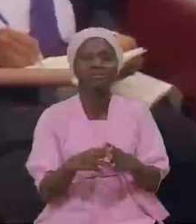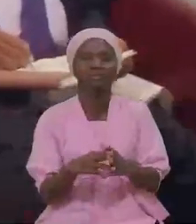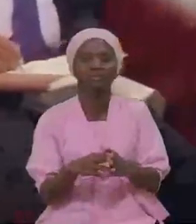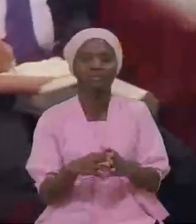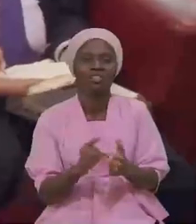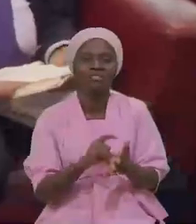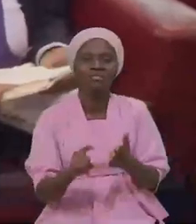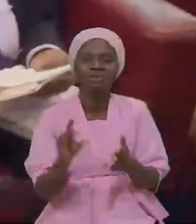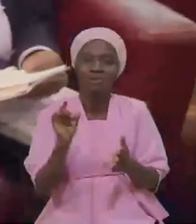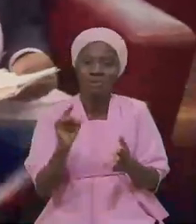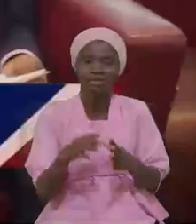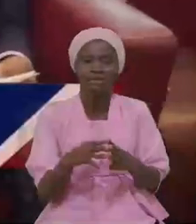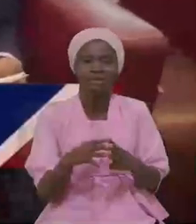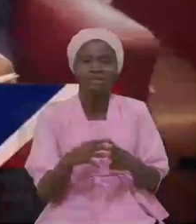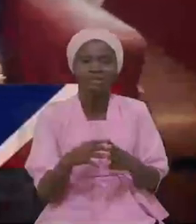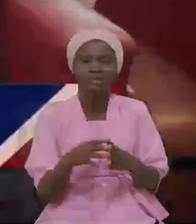verset 18.